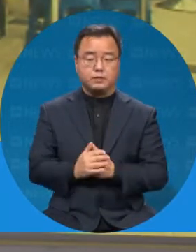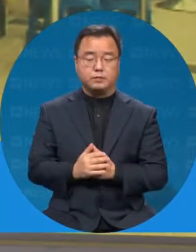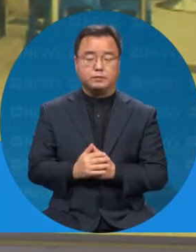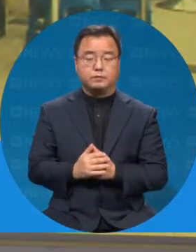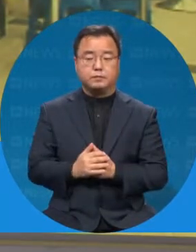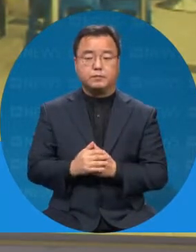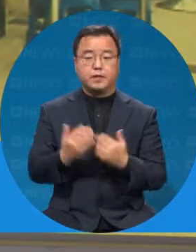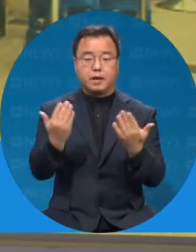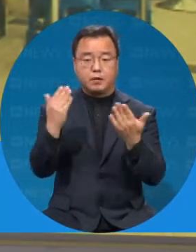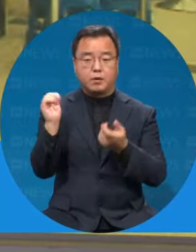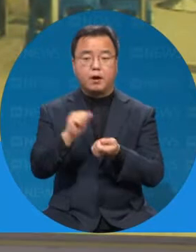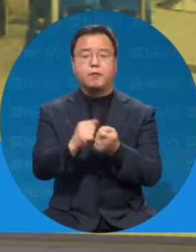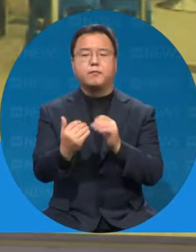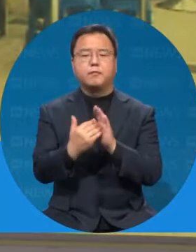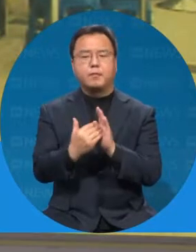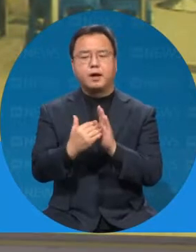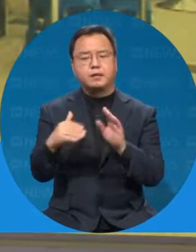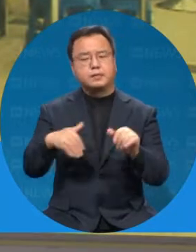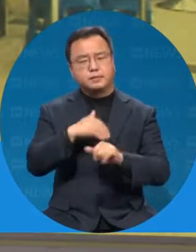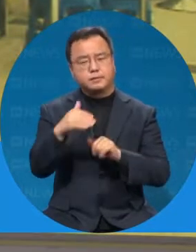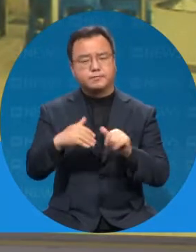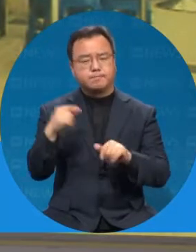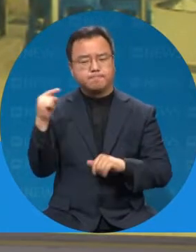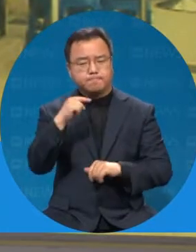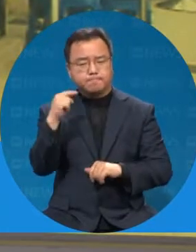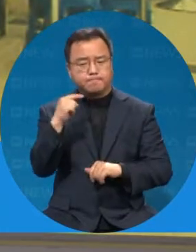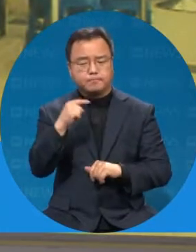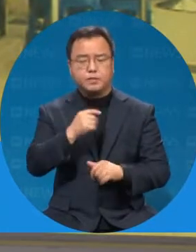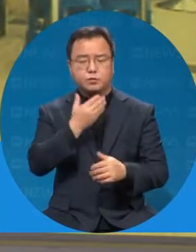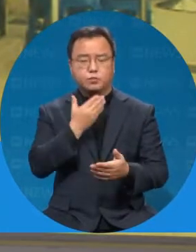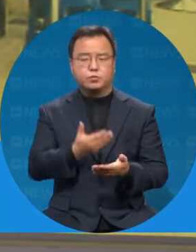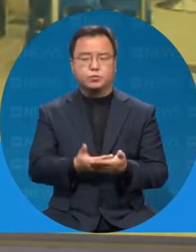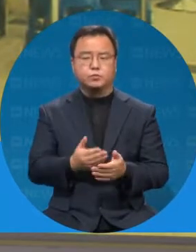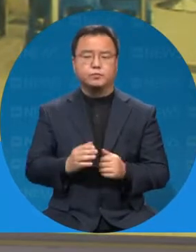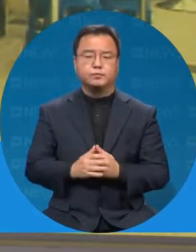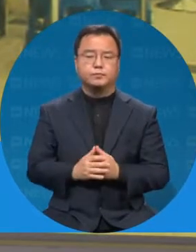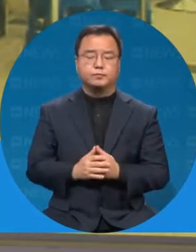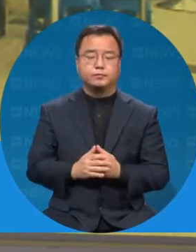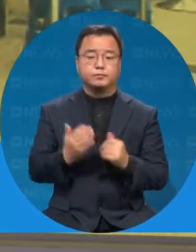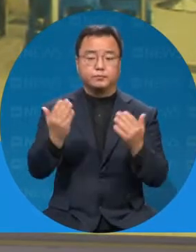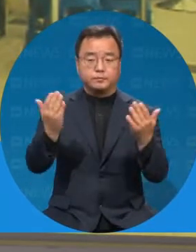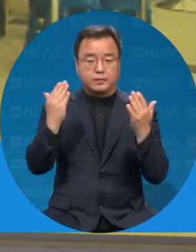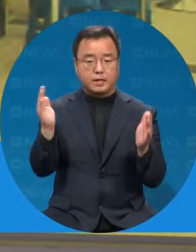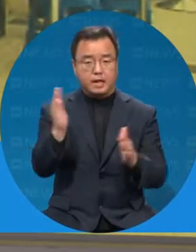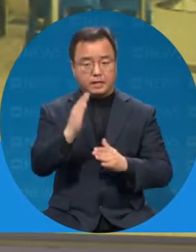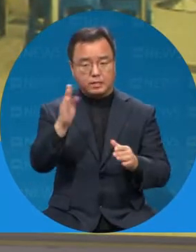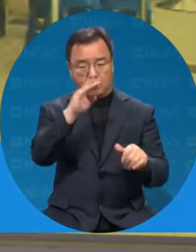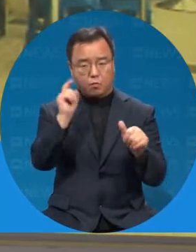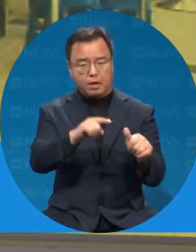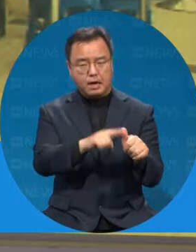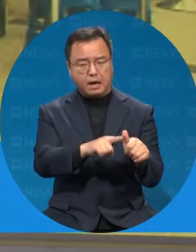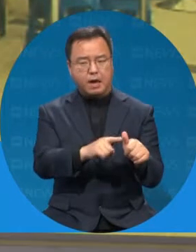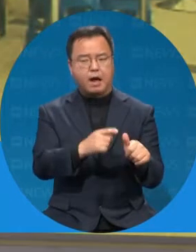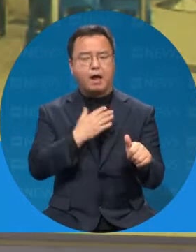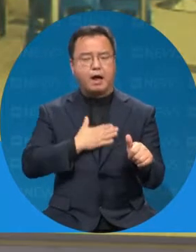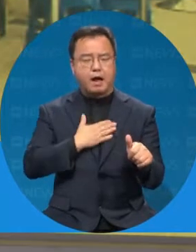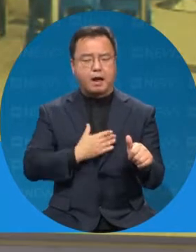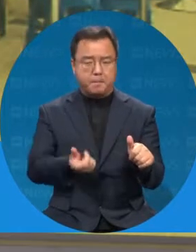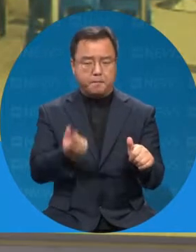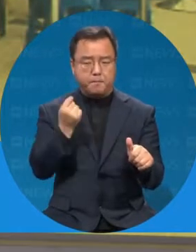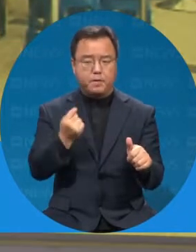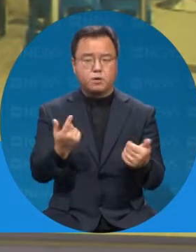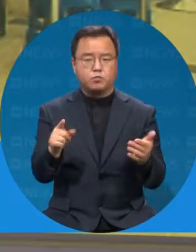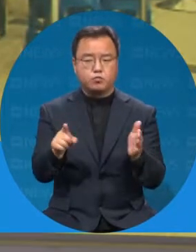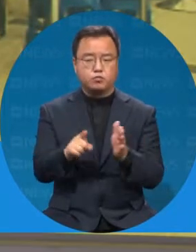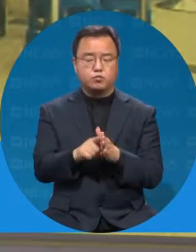학교 방역에 빈틈을 줄이는 게 어느 때보다 중요해진 건데요 학교가 학생의 확진 자를 더 빨리 파악할 수 있도록 방역 체계를